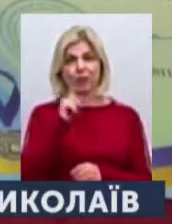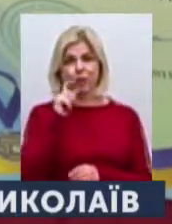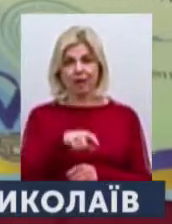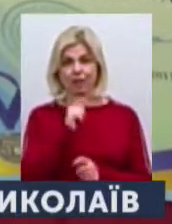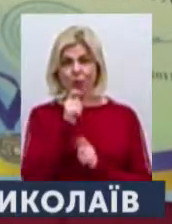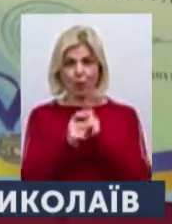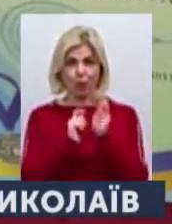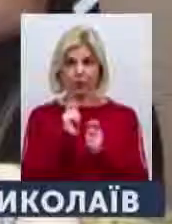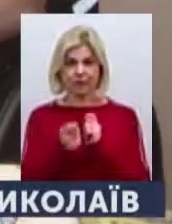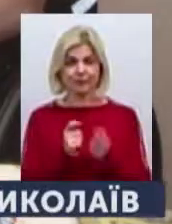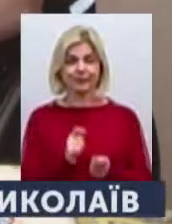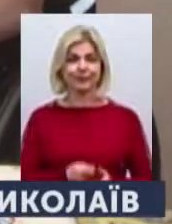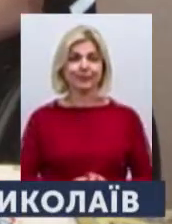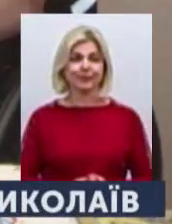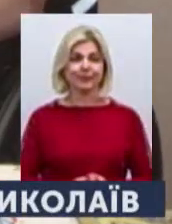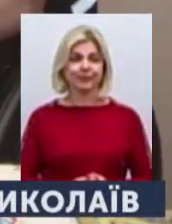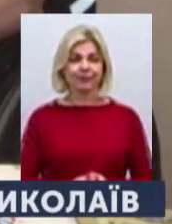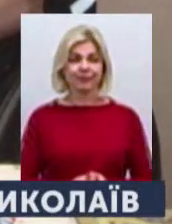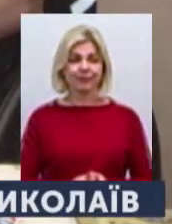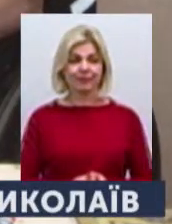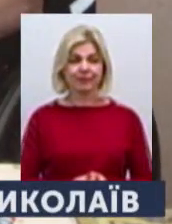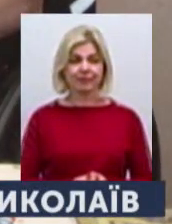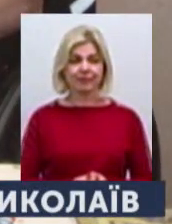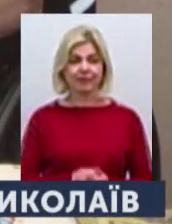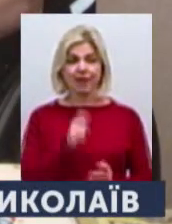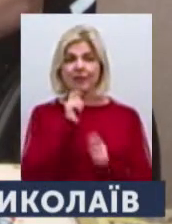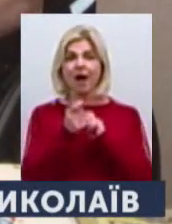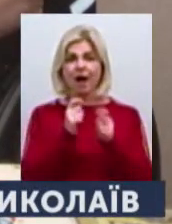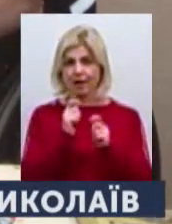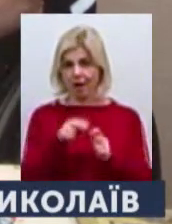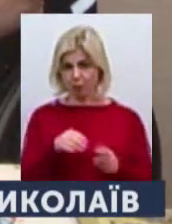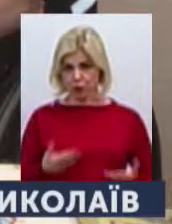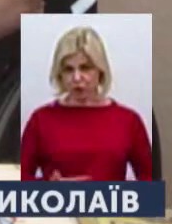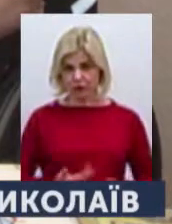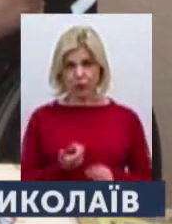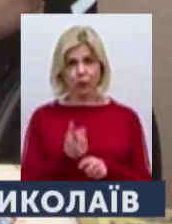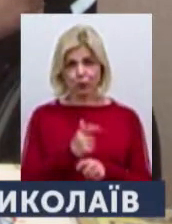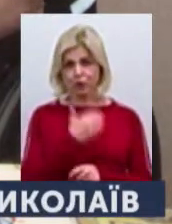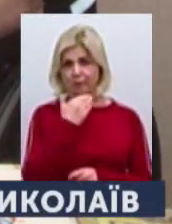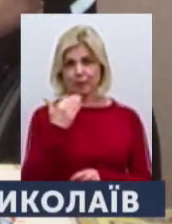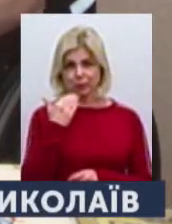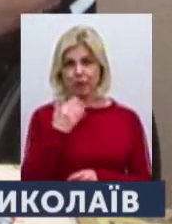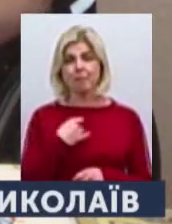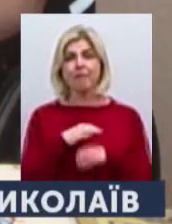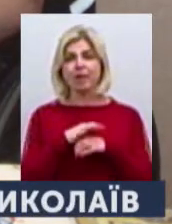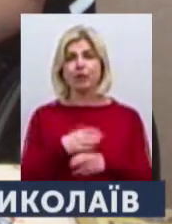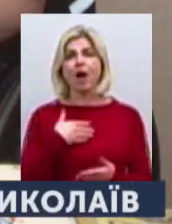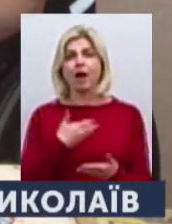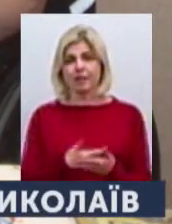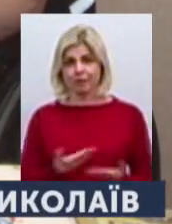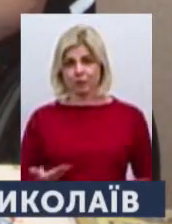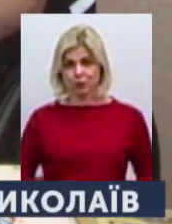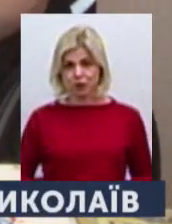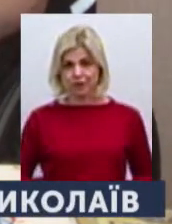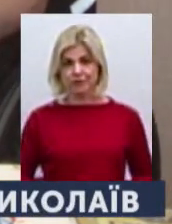нагороди. Нагород дуже по житті, дуже багато. Ми бачимо активну життя.